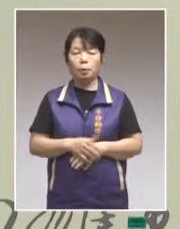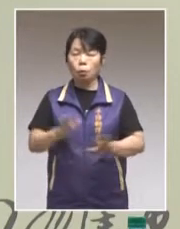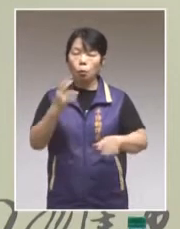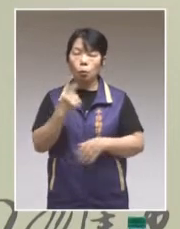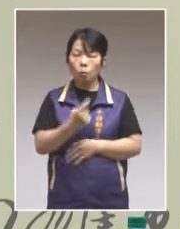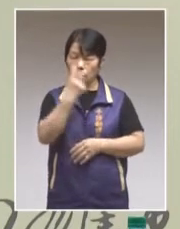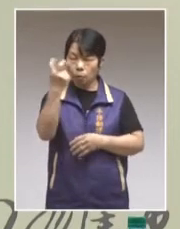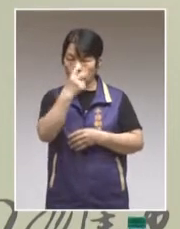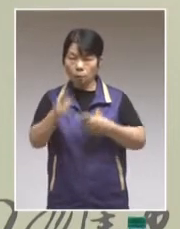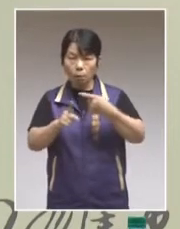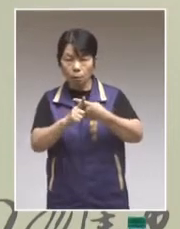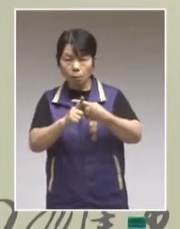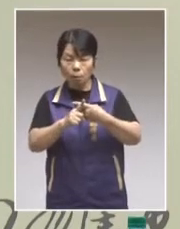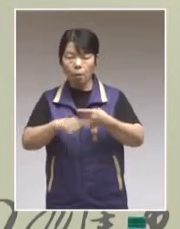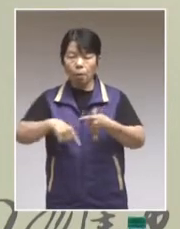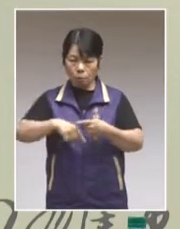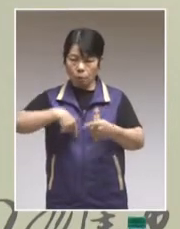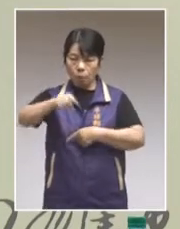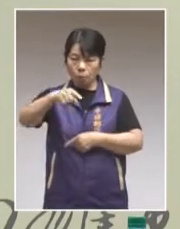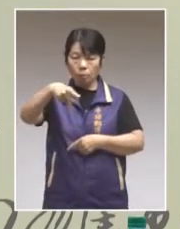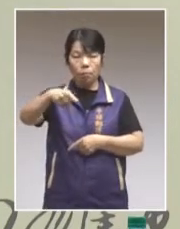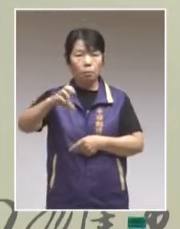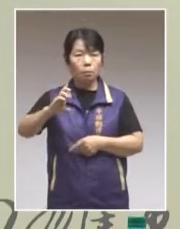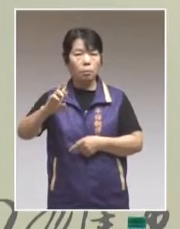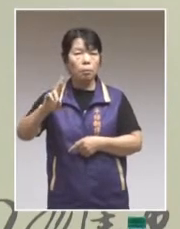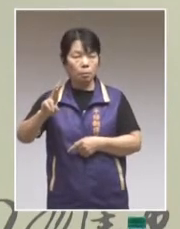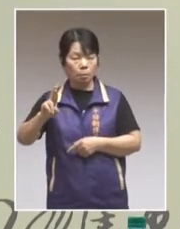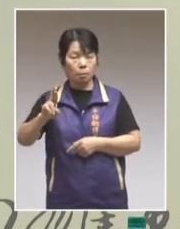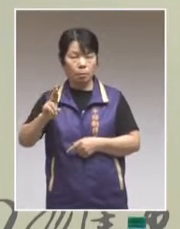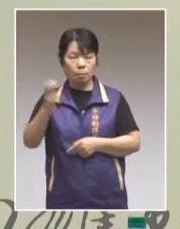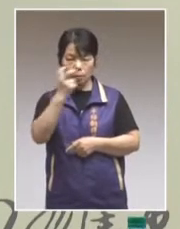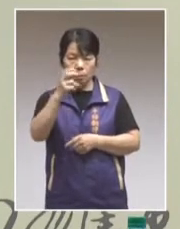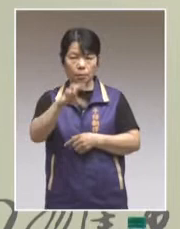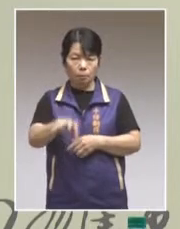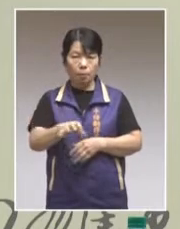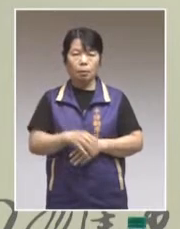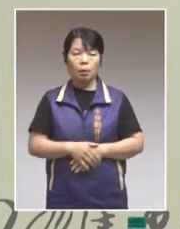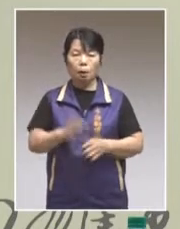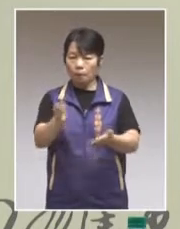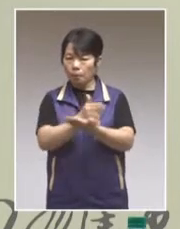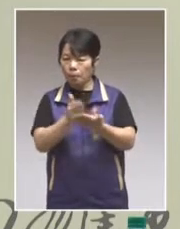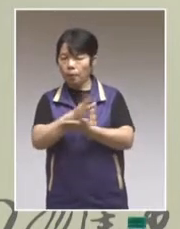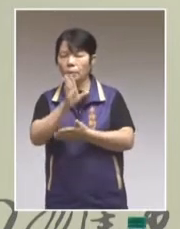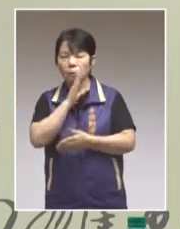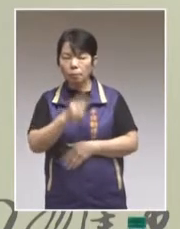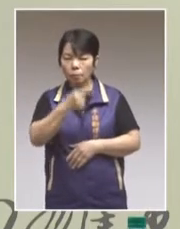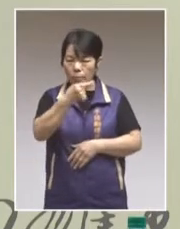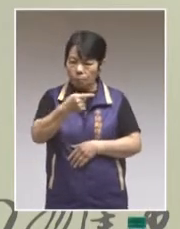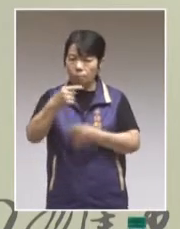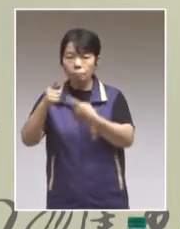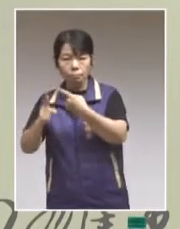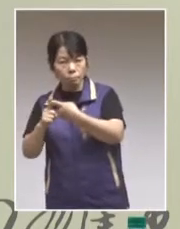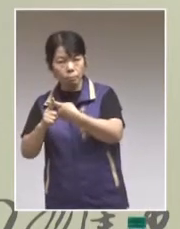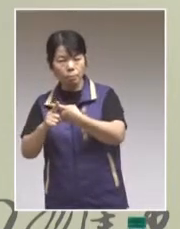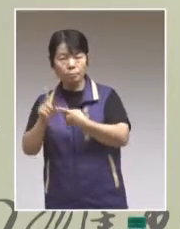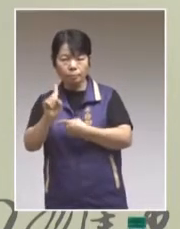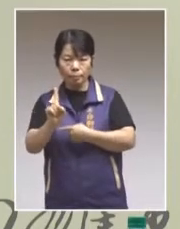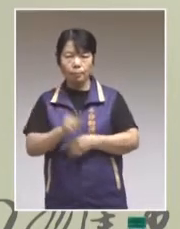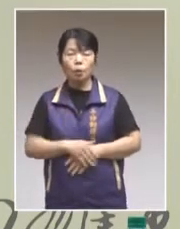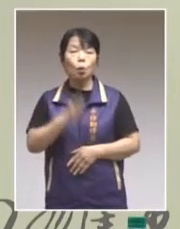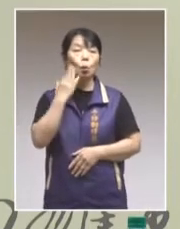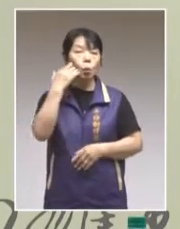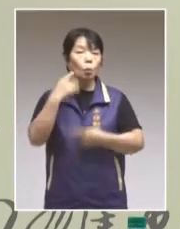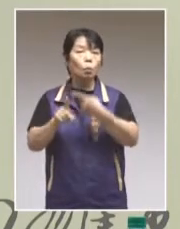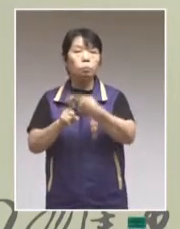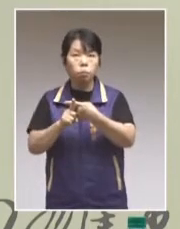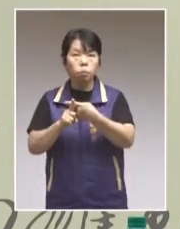阳，那就到 PCR 裁剪站，好，来判断说它到底是阴还是阳。好，那假如是阳，那